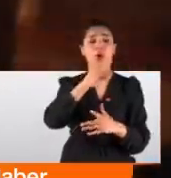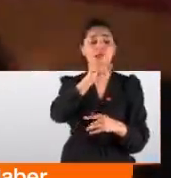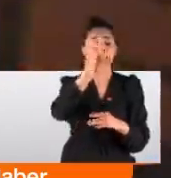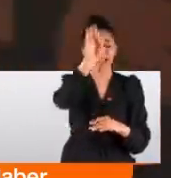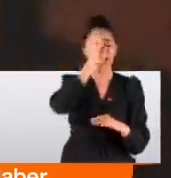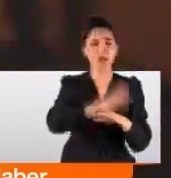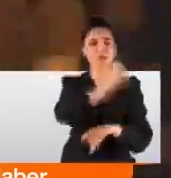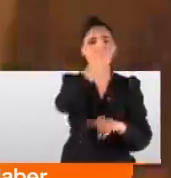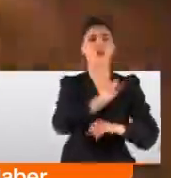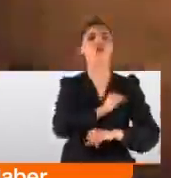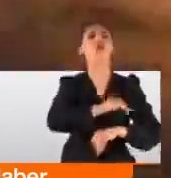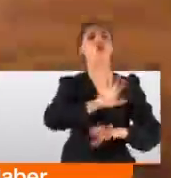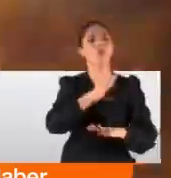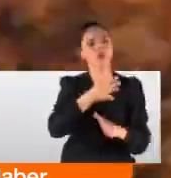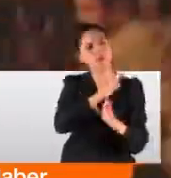kafayı kaldırma.